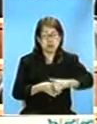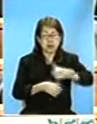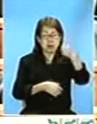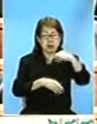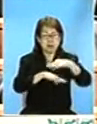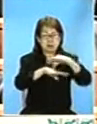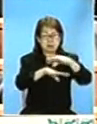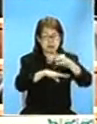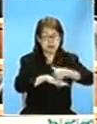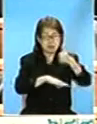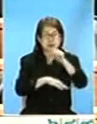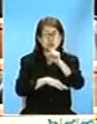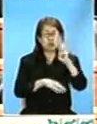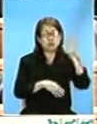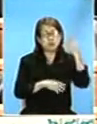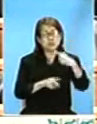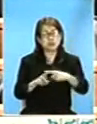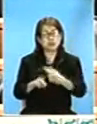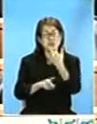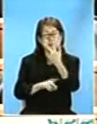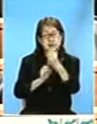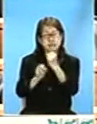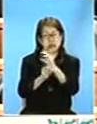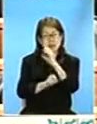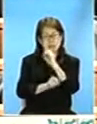ภาเมื่อเดือนมีนาคม2551